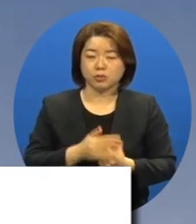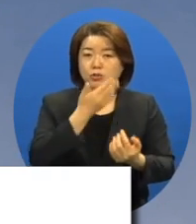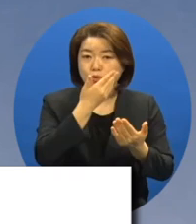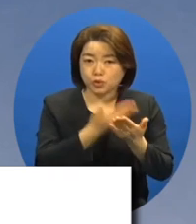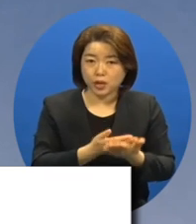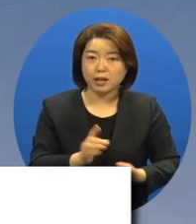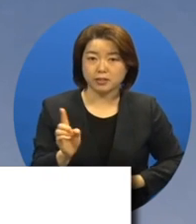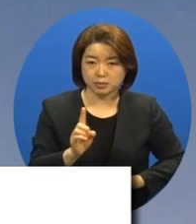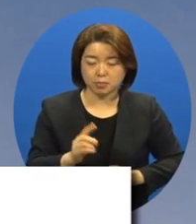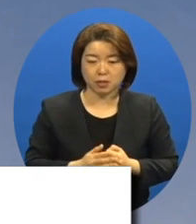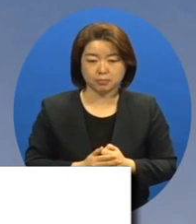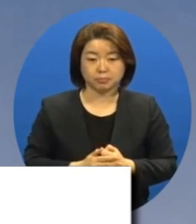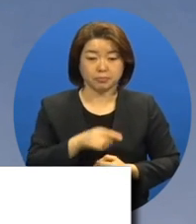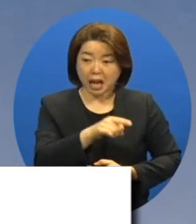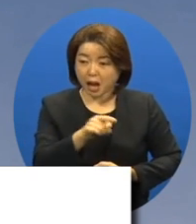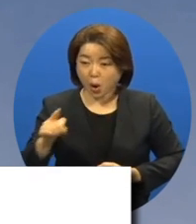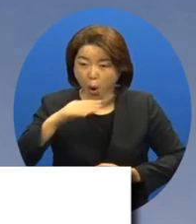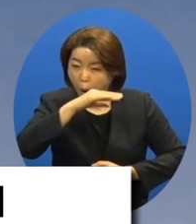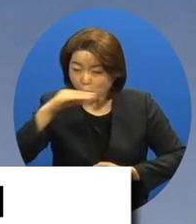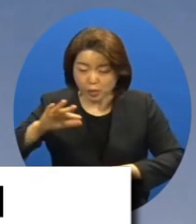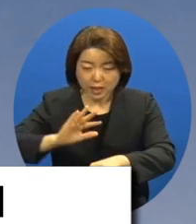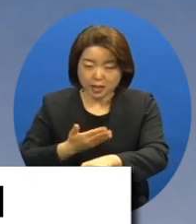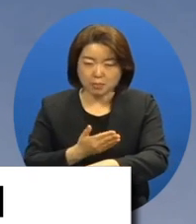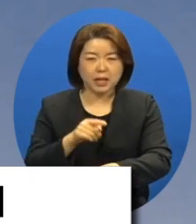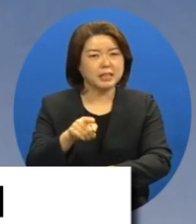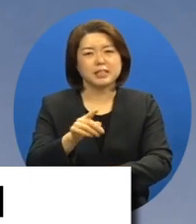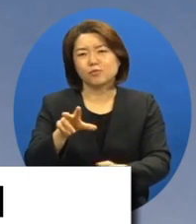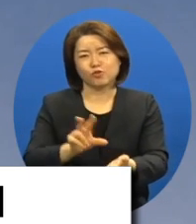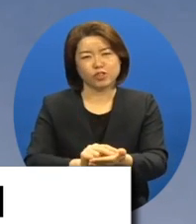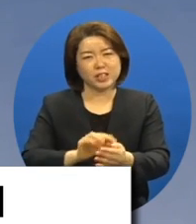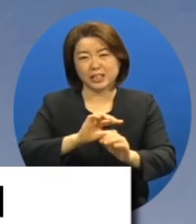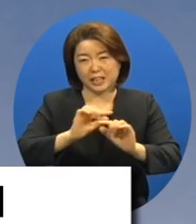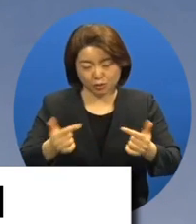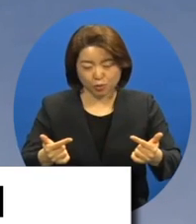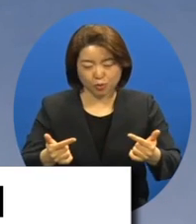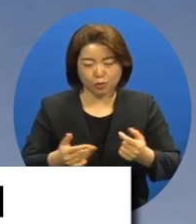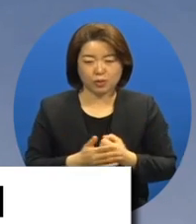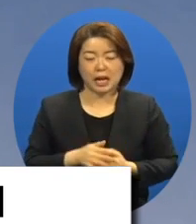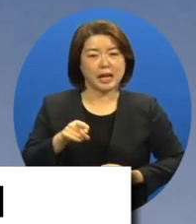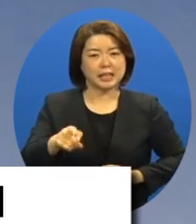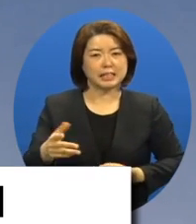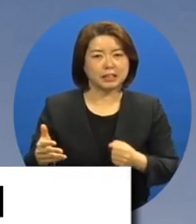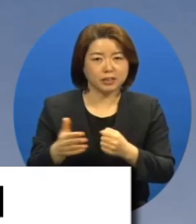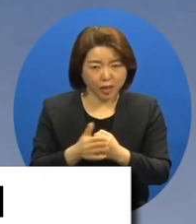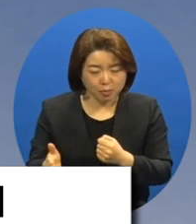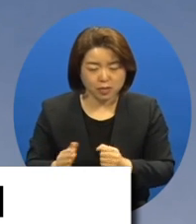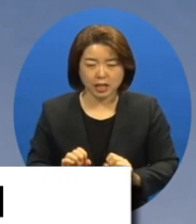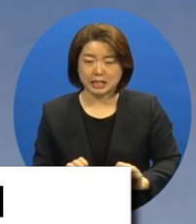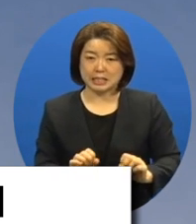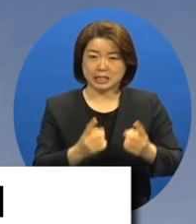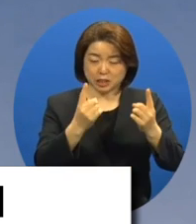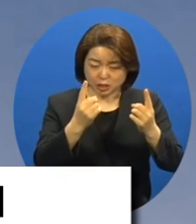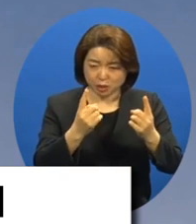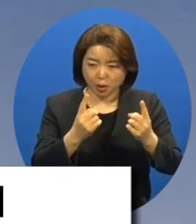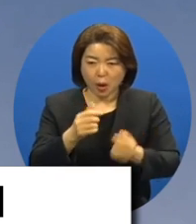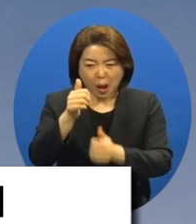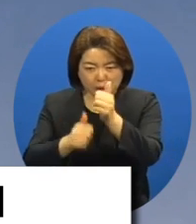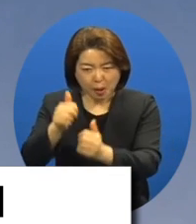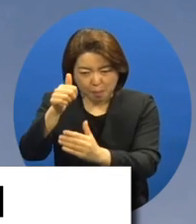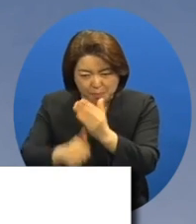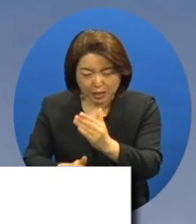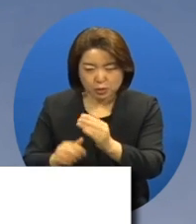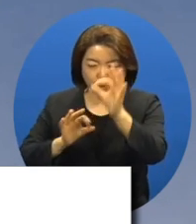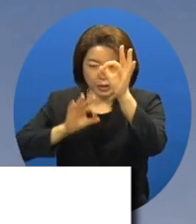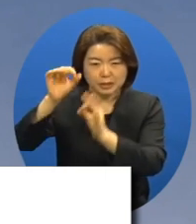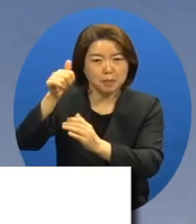것은 어떤 게 옳으냐 그러냐 하는 것보다 그로 인해서 지 험 들고 실족 아는 사람이 있다는